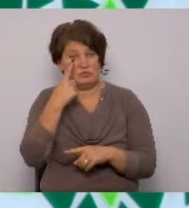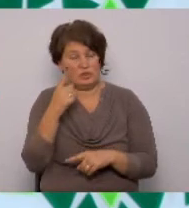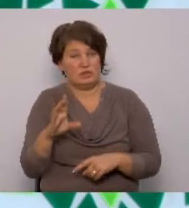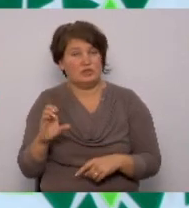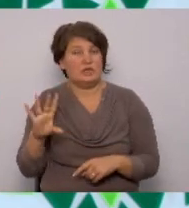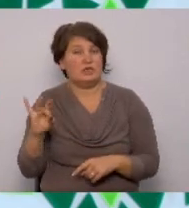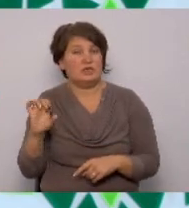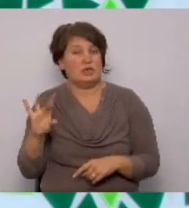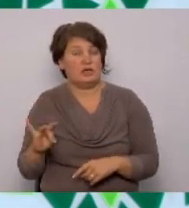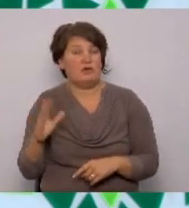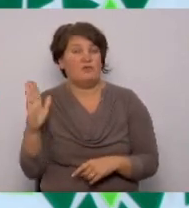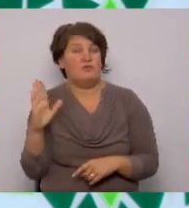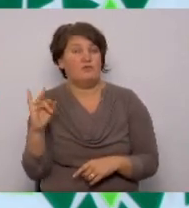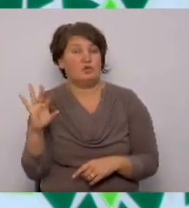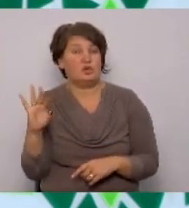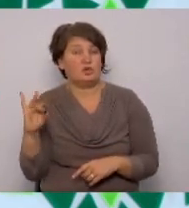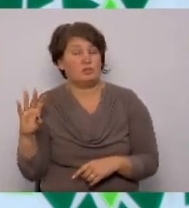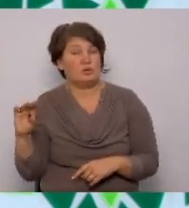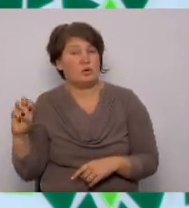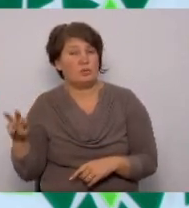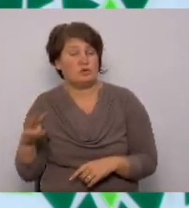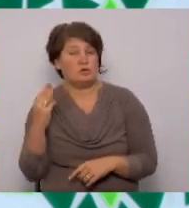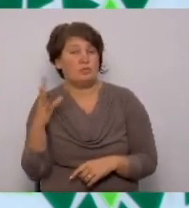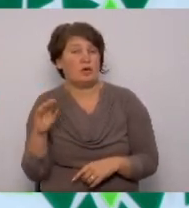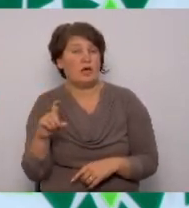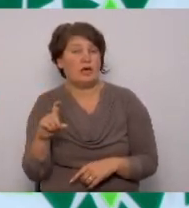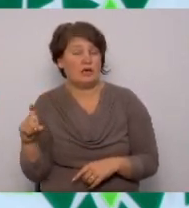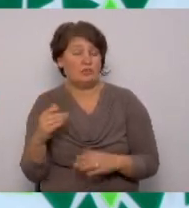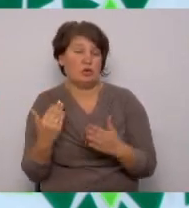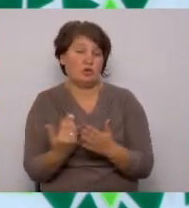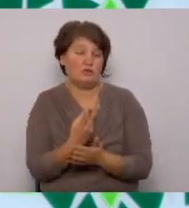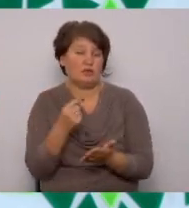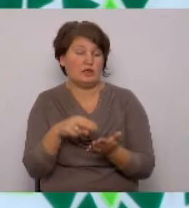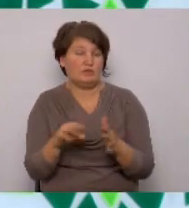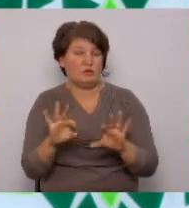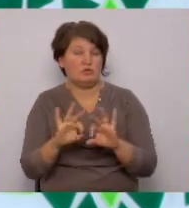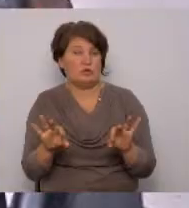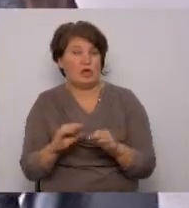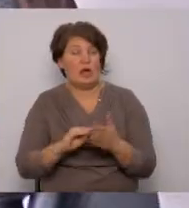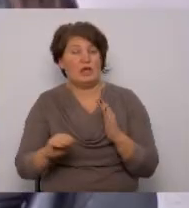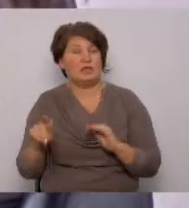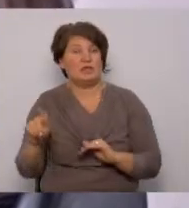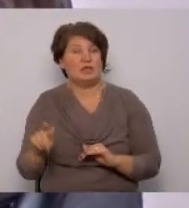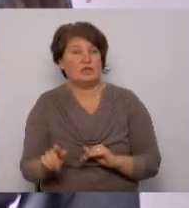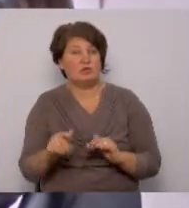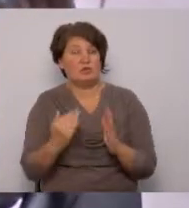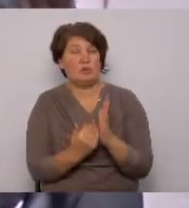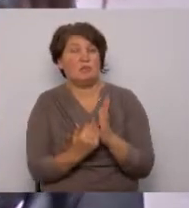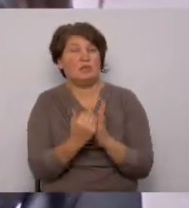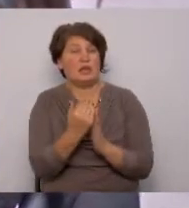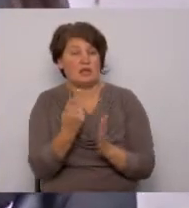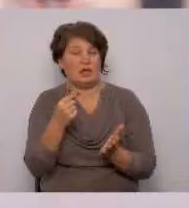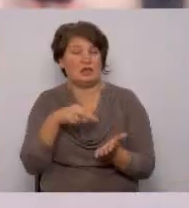комунального підприємства «Водоекотехпром» Володимир Шпех. Докладніше про нові тарифи розповість Ірина Андріїв. До підняття тарифу на